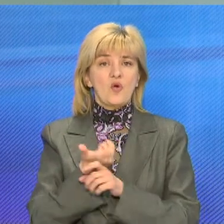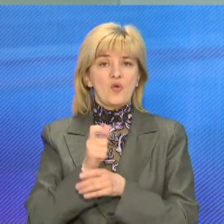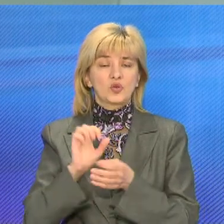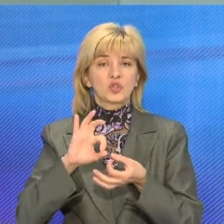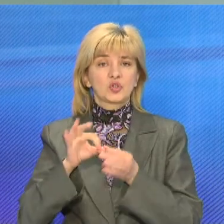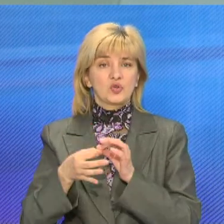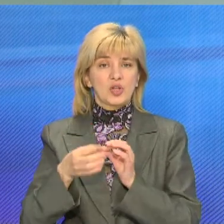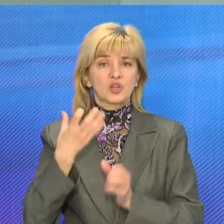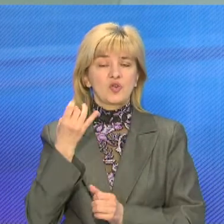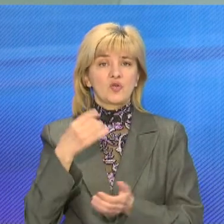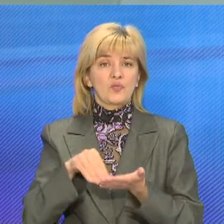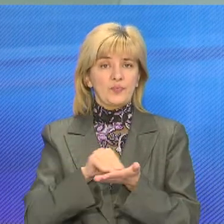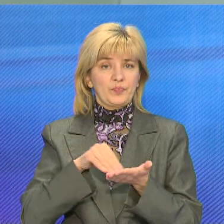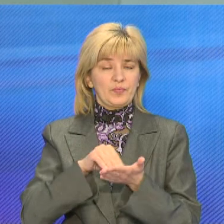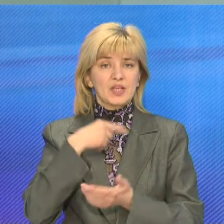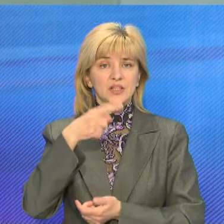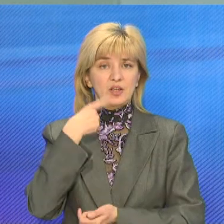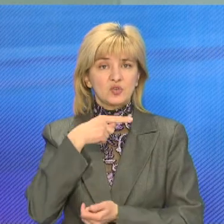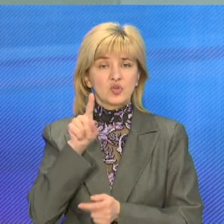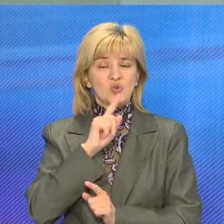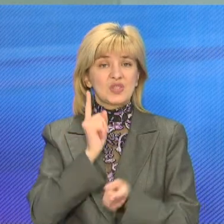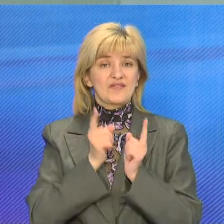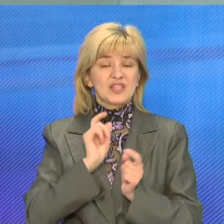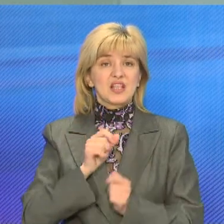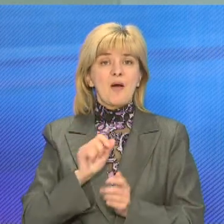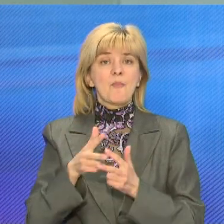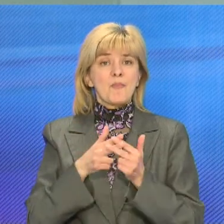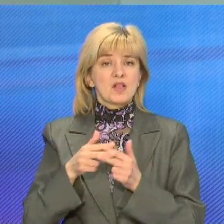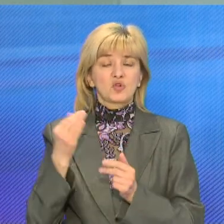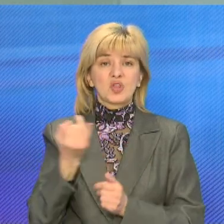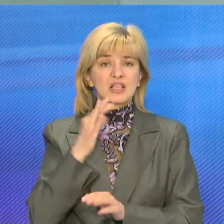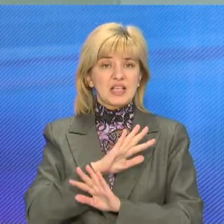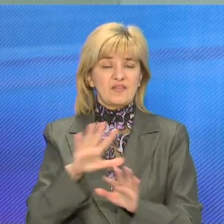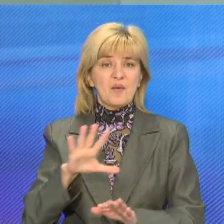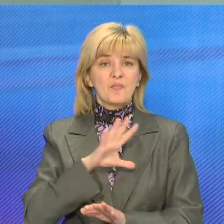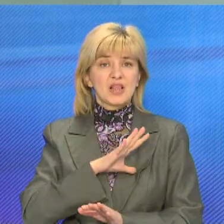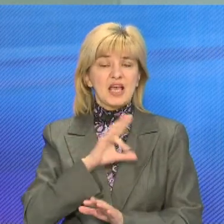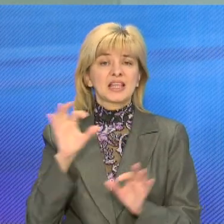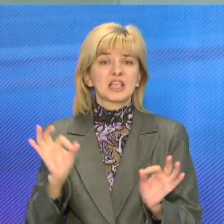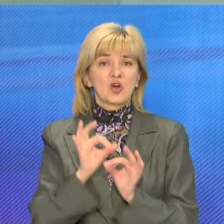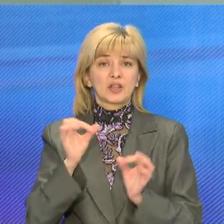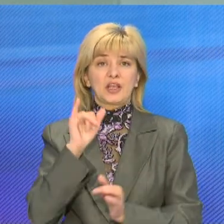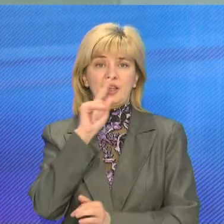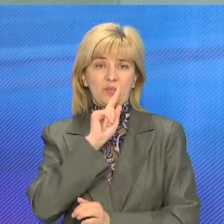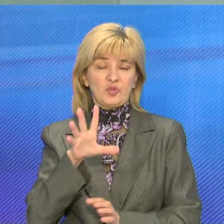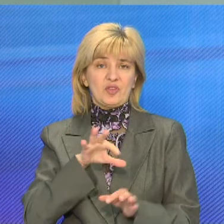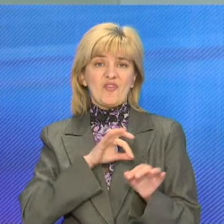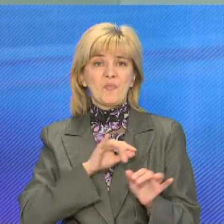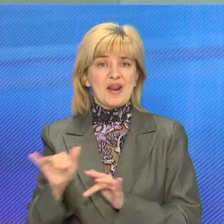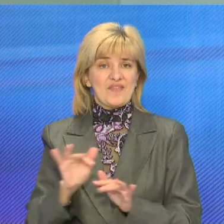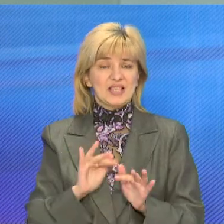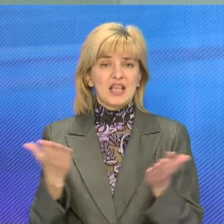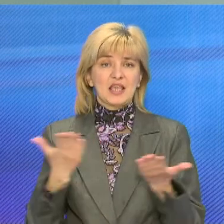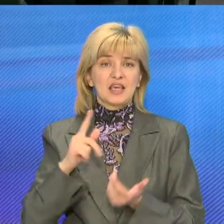И я еще раз, наверное, скажу, что действительно Беларусь не заинтересована была никогда и не будет в проведении каких-то